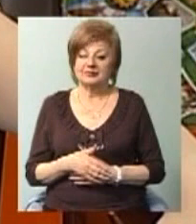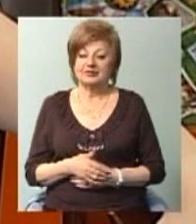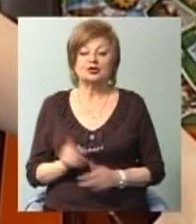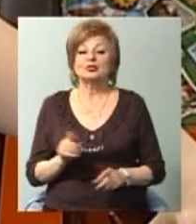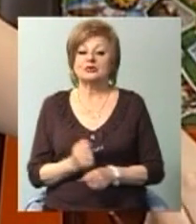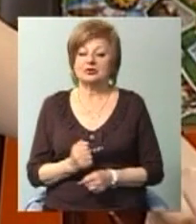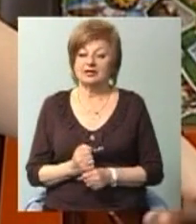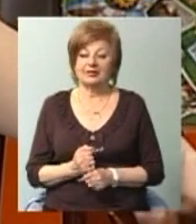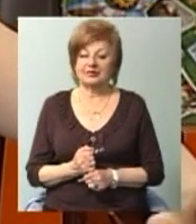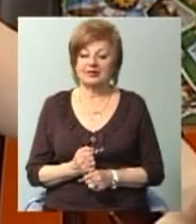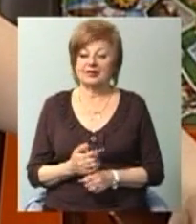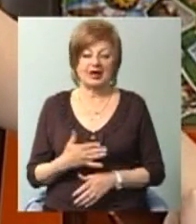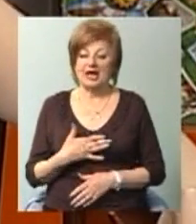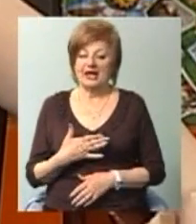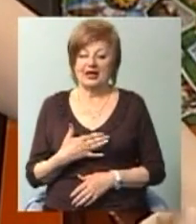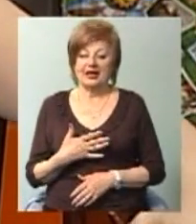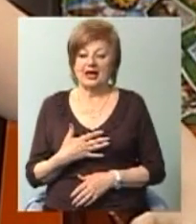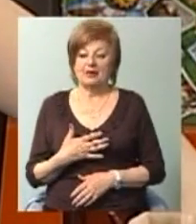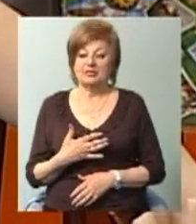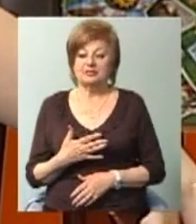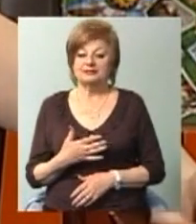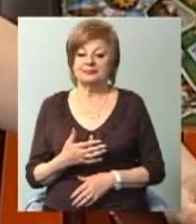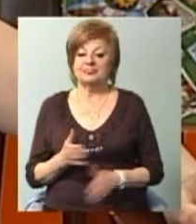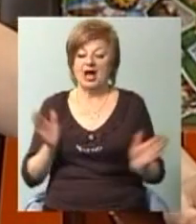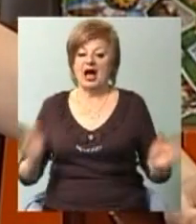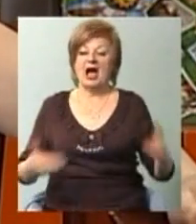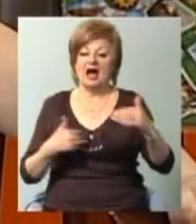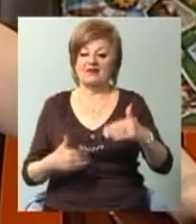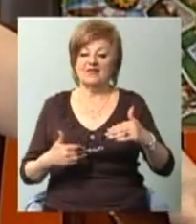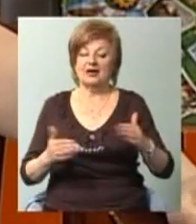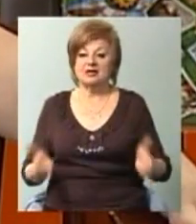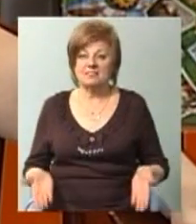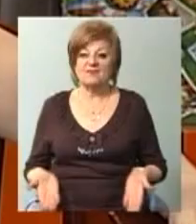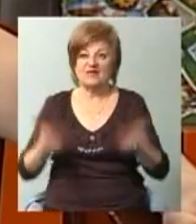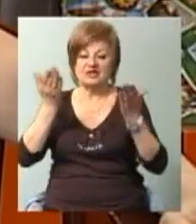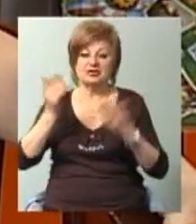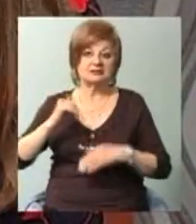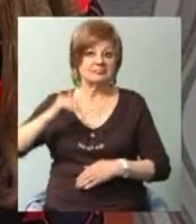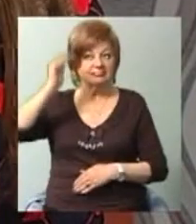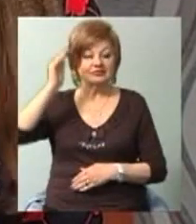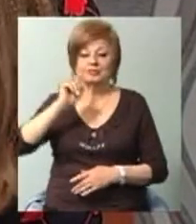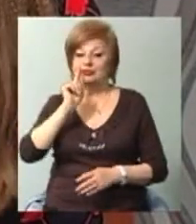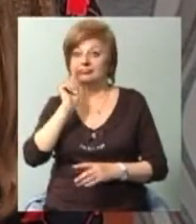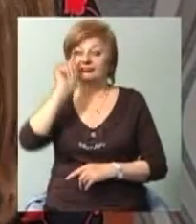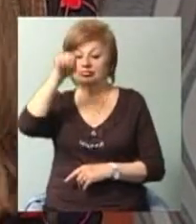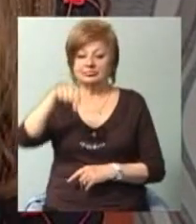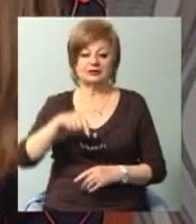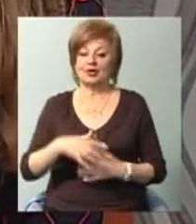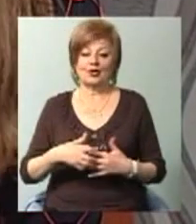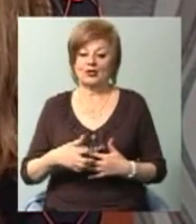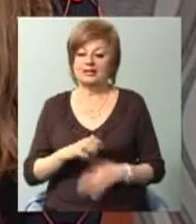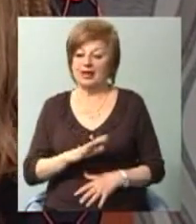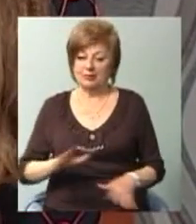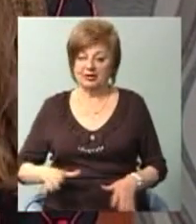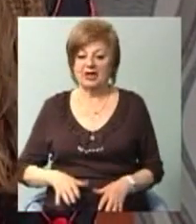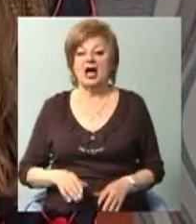що б ти робив? Я б поставив акваріум вище. Щоб кіт не доліз. Так. Що